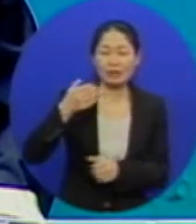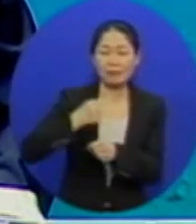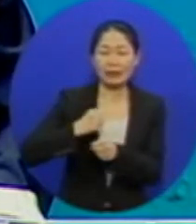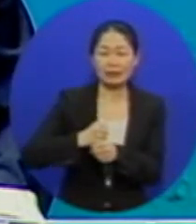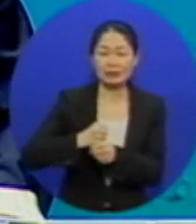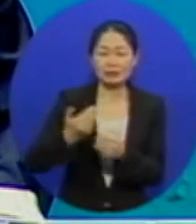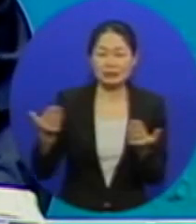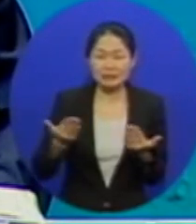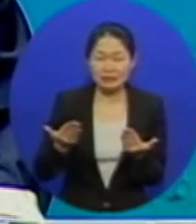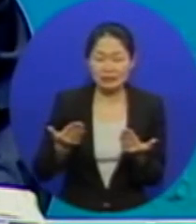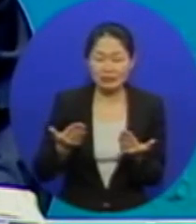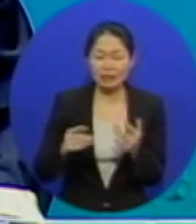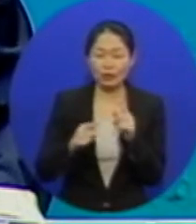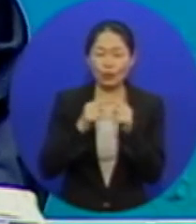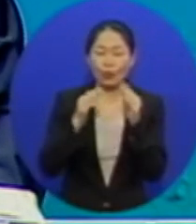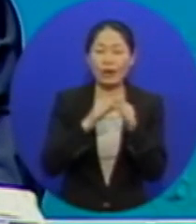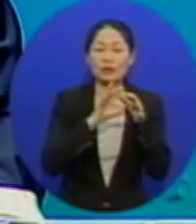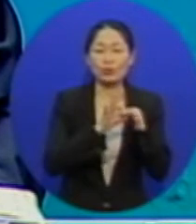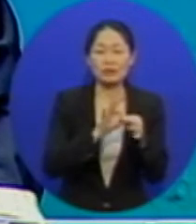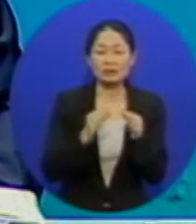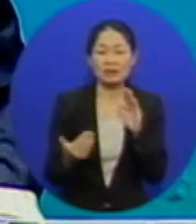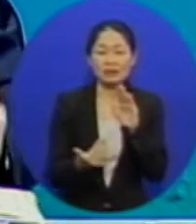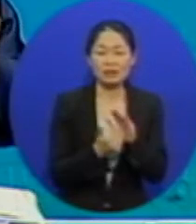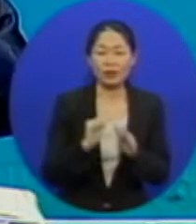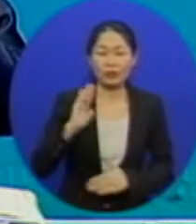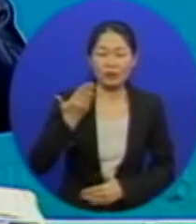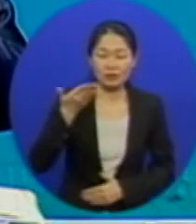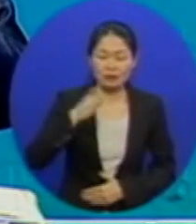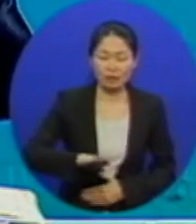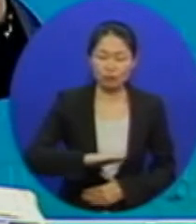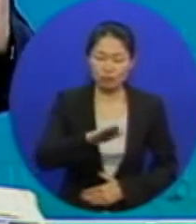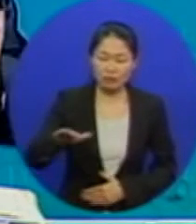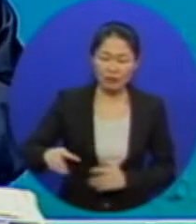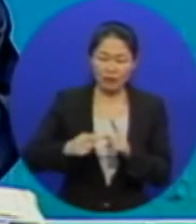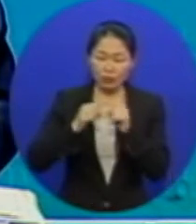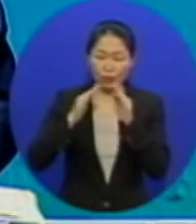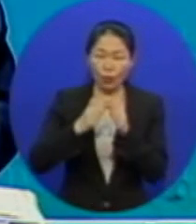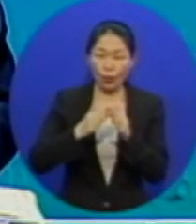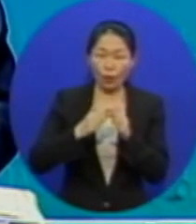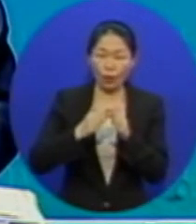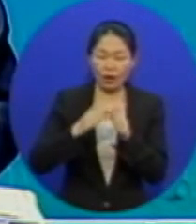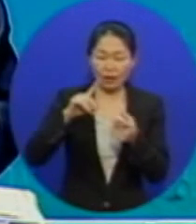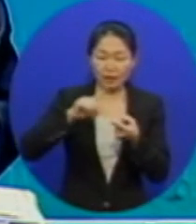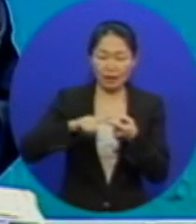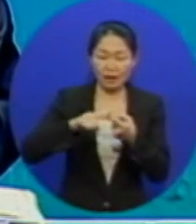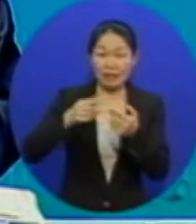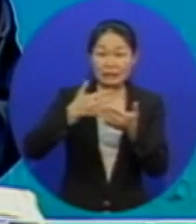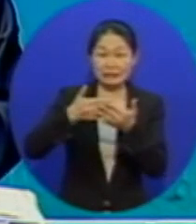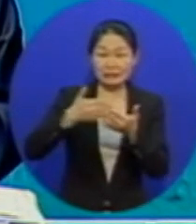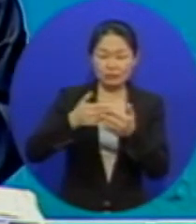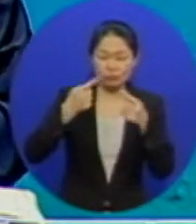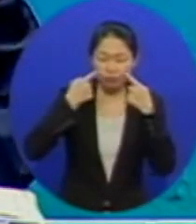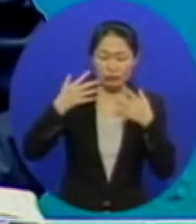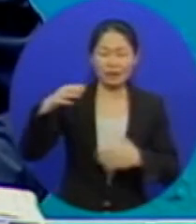일어나야 하는데 바로 우리가 교회에 그림을 정확하게 그릴 수 있어야 돼요